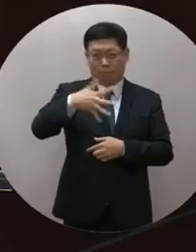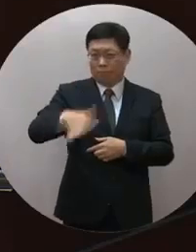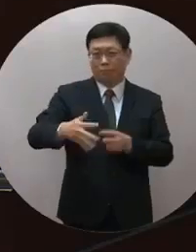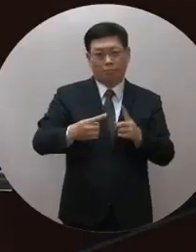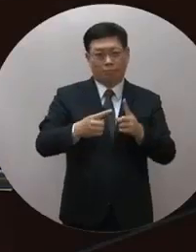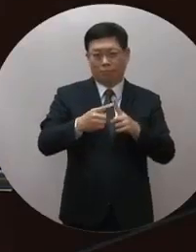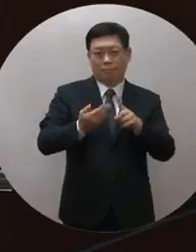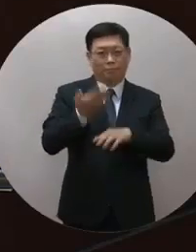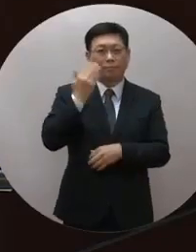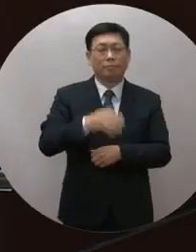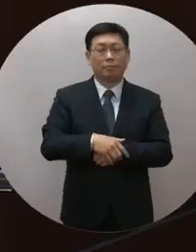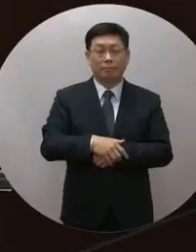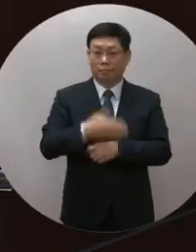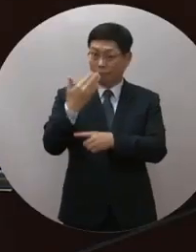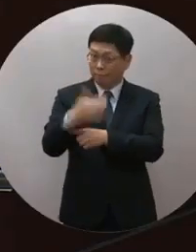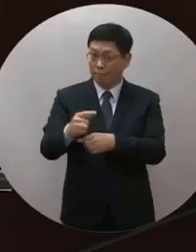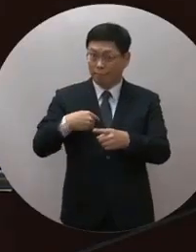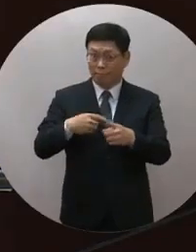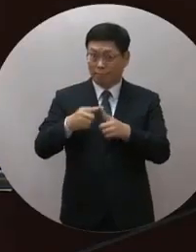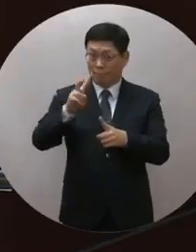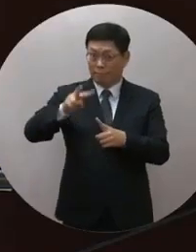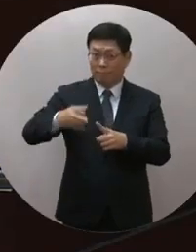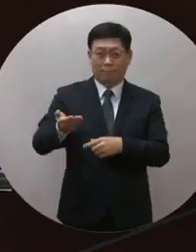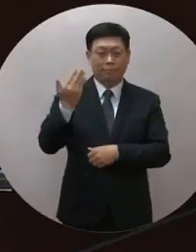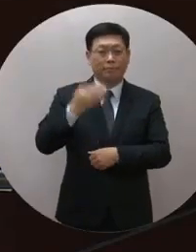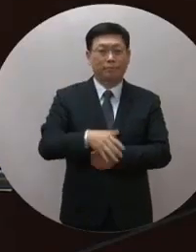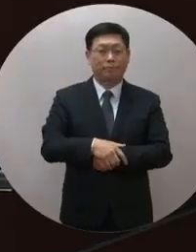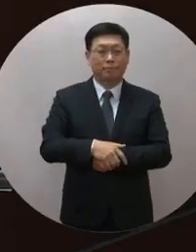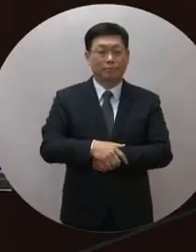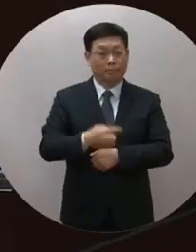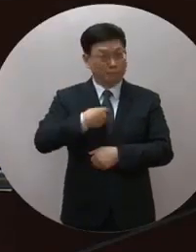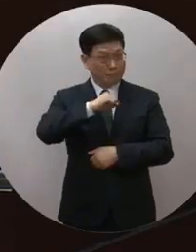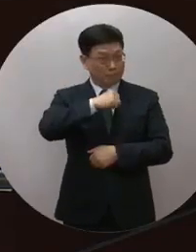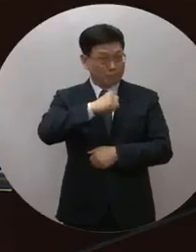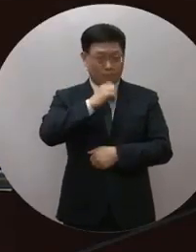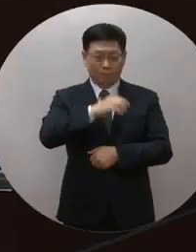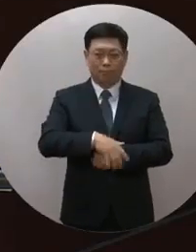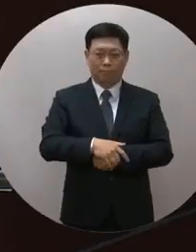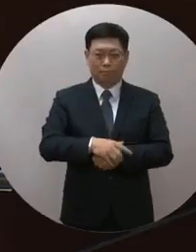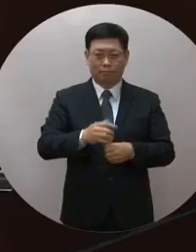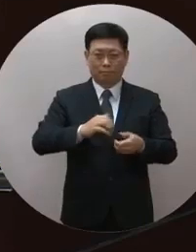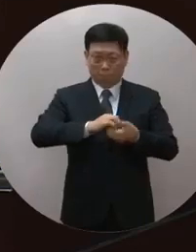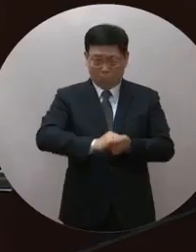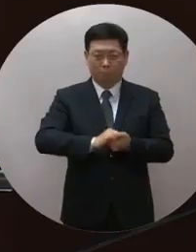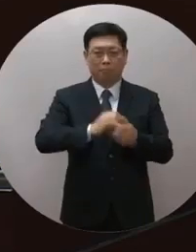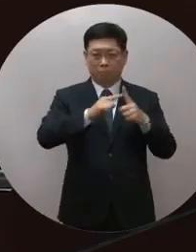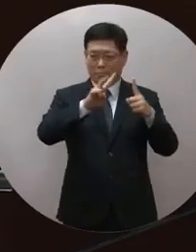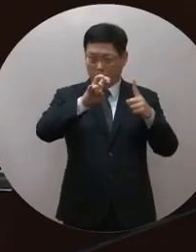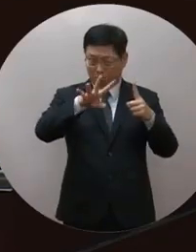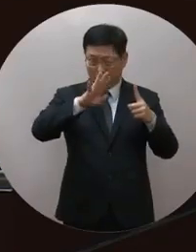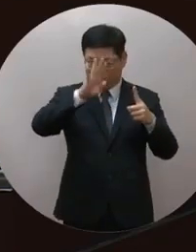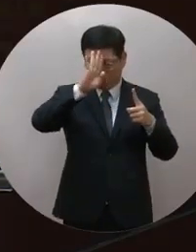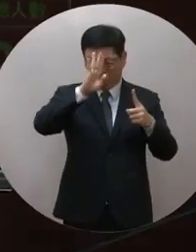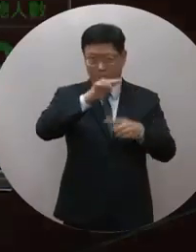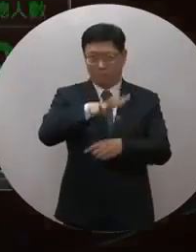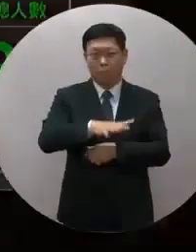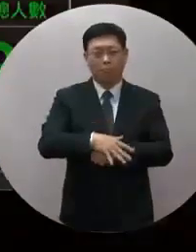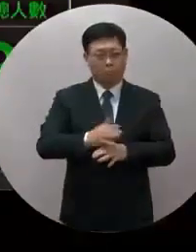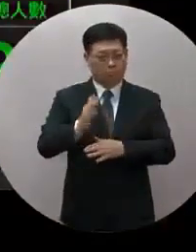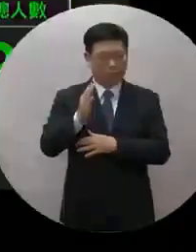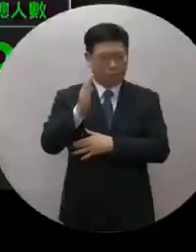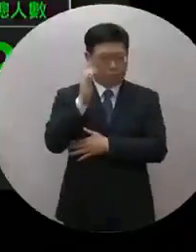75000多人，死亡达2000多人，国内24名确诊，政府严阵以